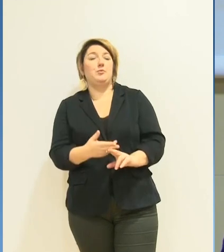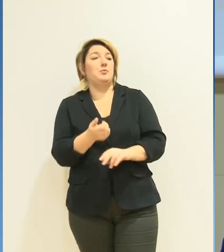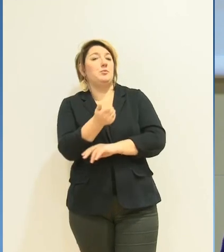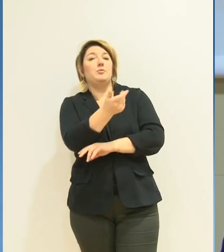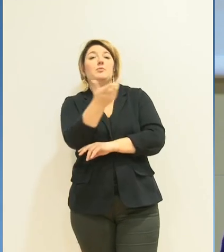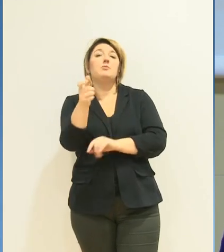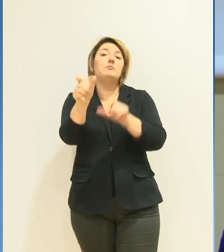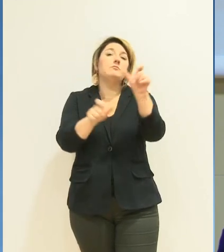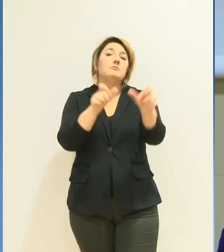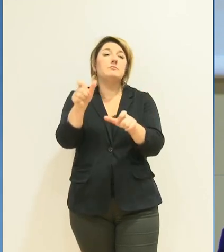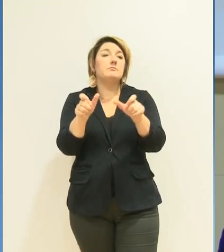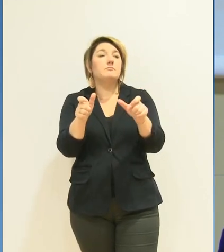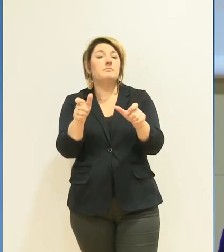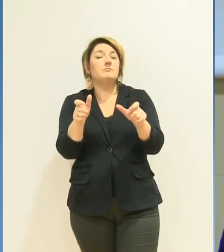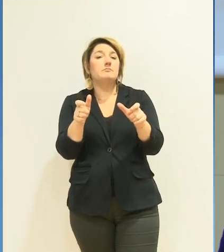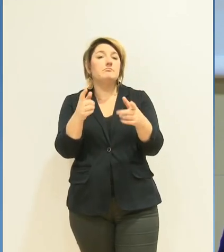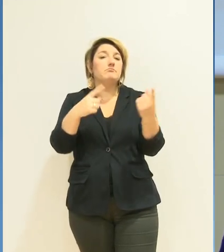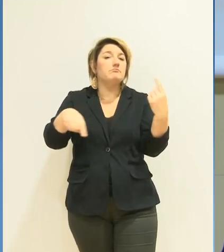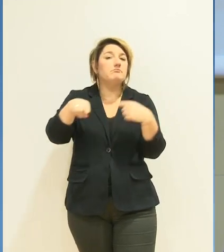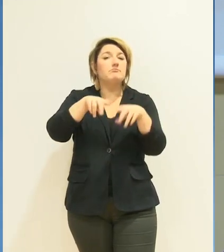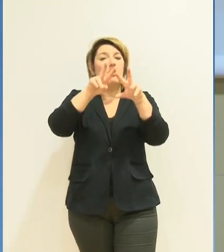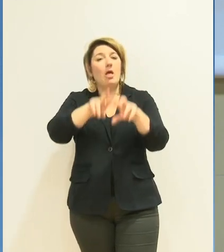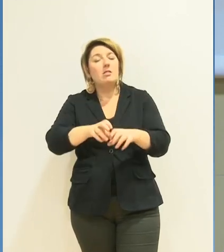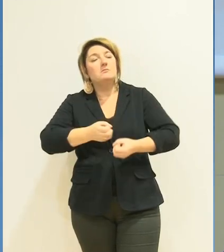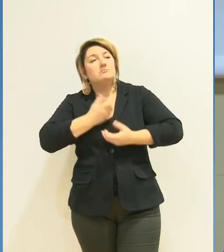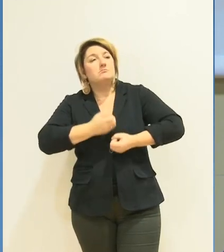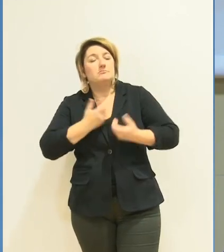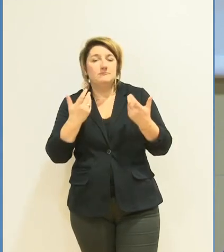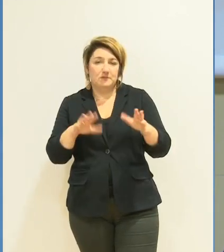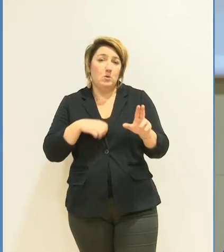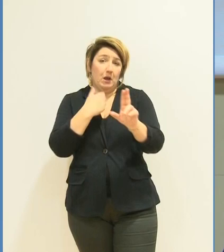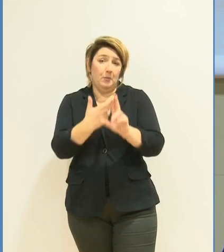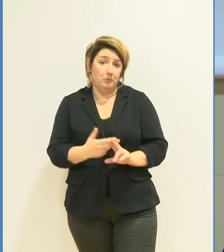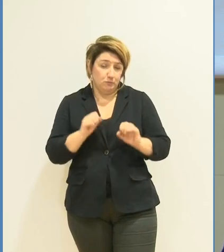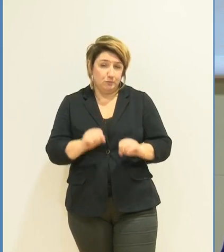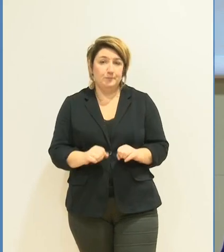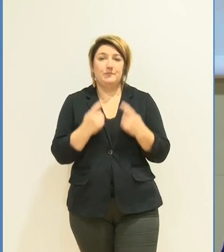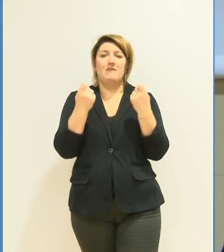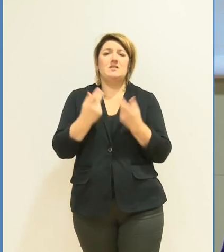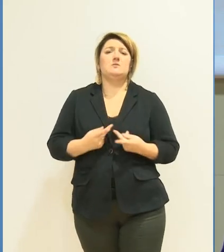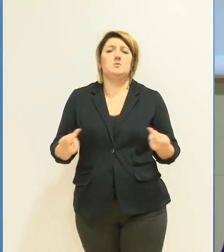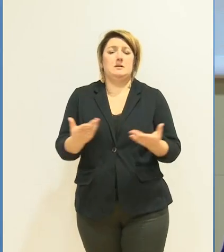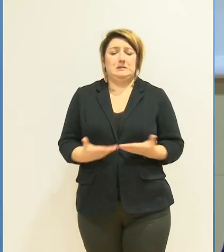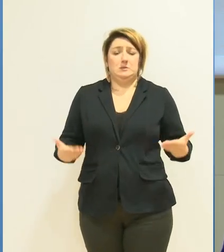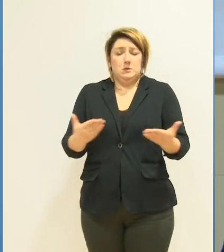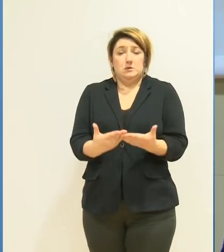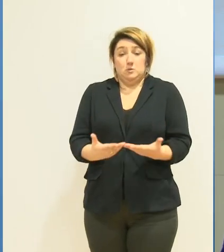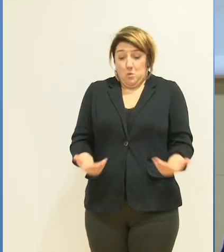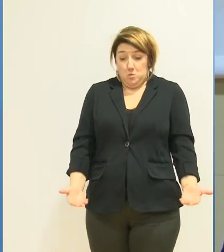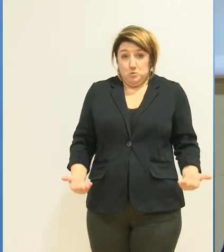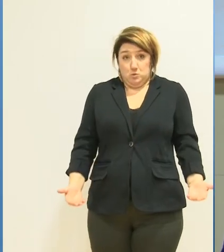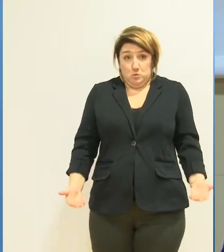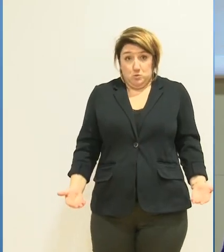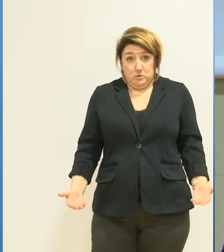quelques analyses qui ont été faites ici la situation des finances publiques telle que nous la connaissons aujourd'hui